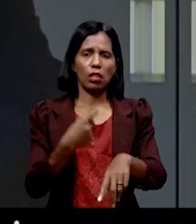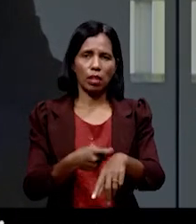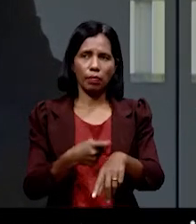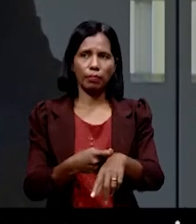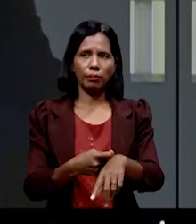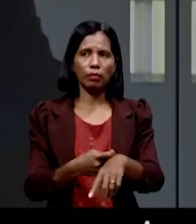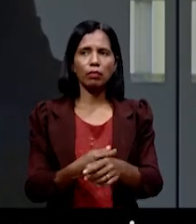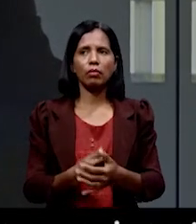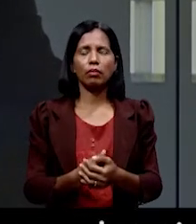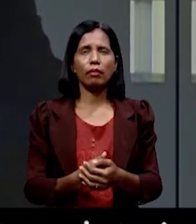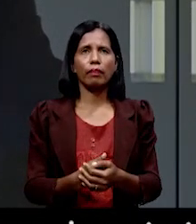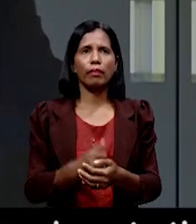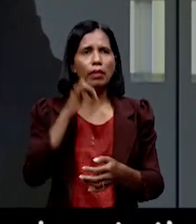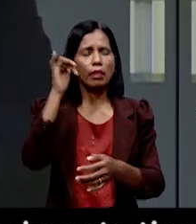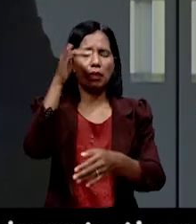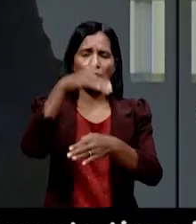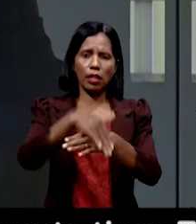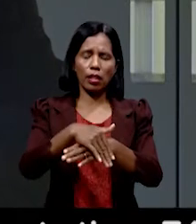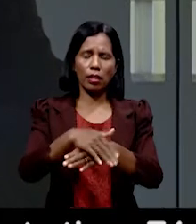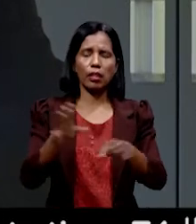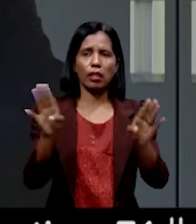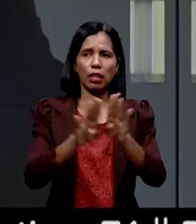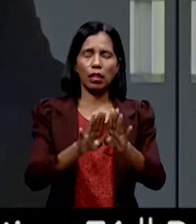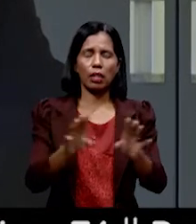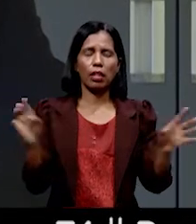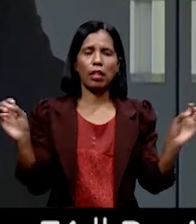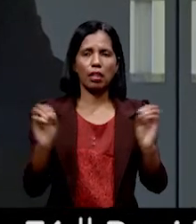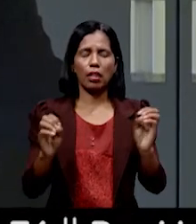kalan, ya kerja kahim mati, maybe buat